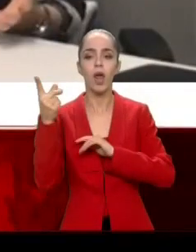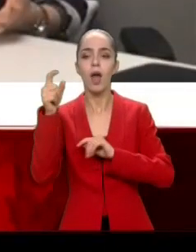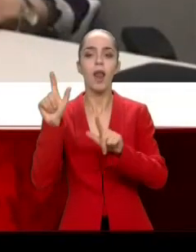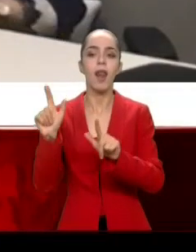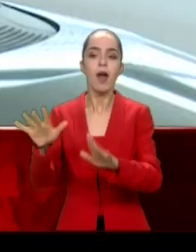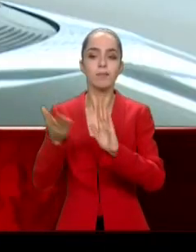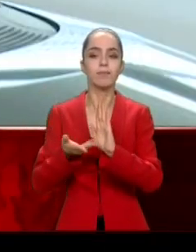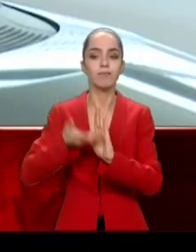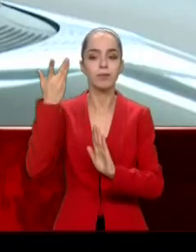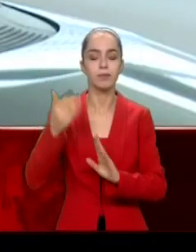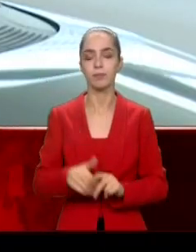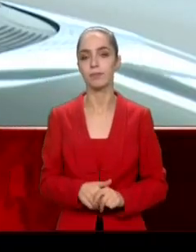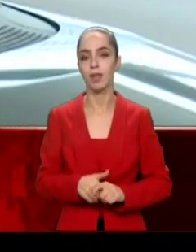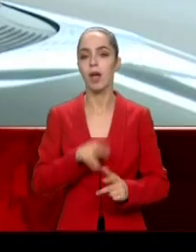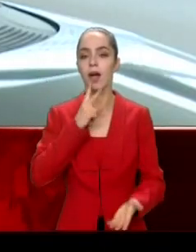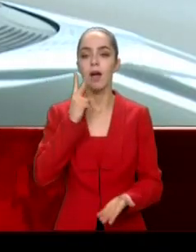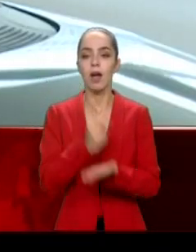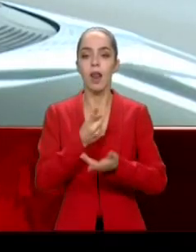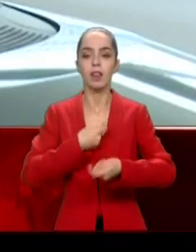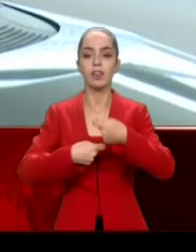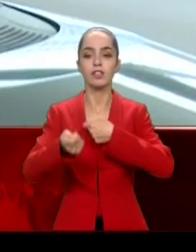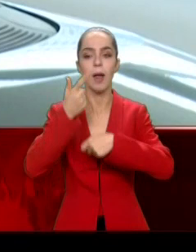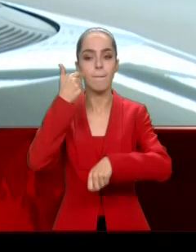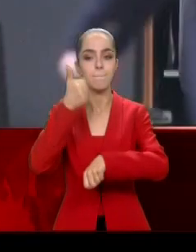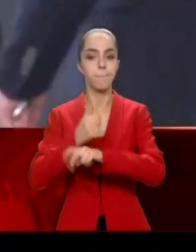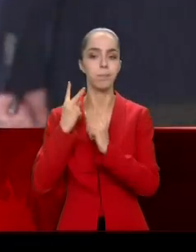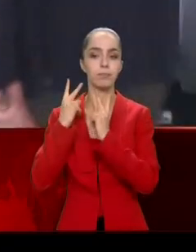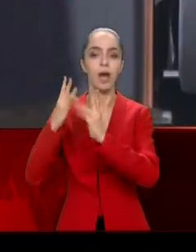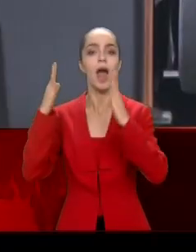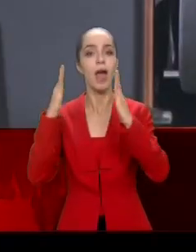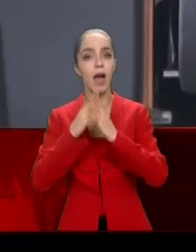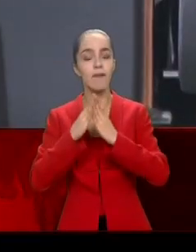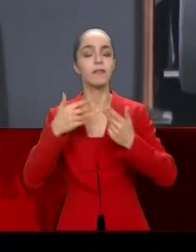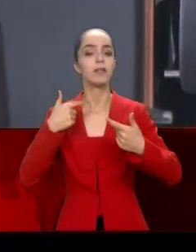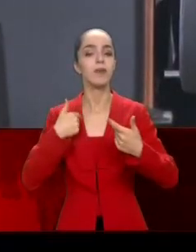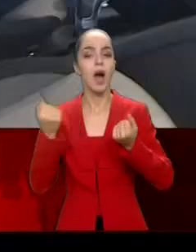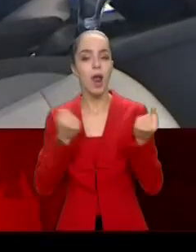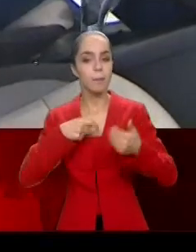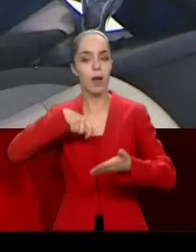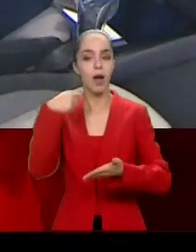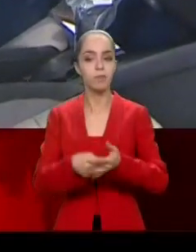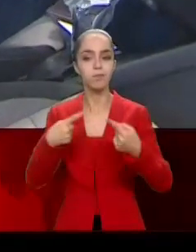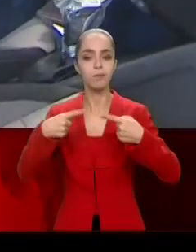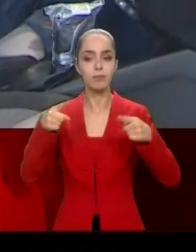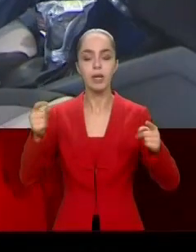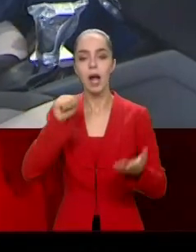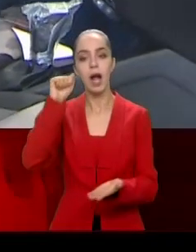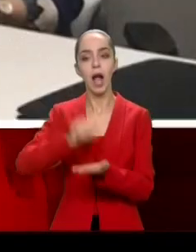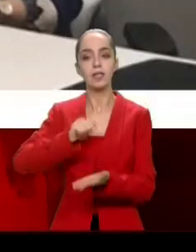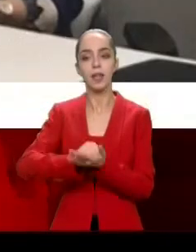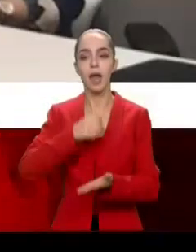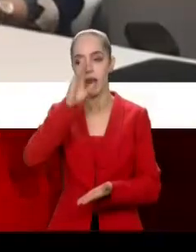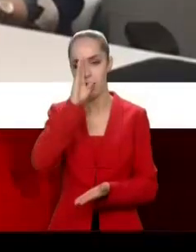ortadan kalktı. Kararı Ticaret Bakanlığı aldı. Konut ve araç satışlarındaki taksit düzenlemesi resmi gazetede yayımlanarak yürürlüğe